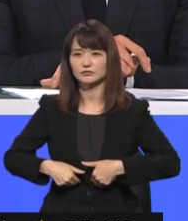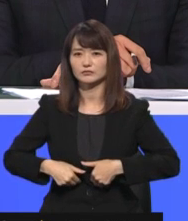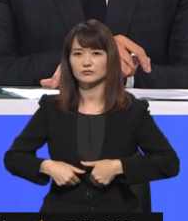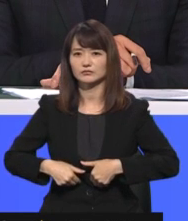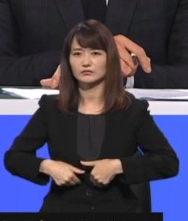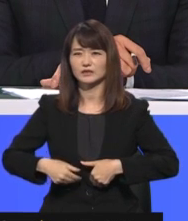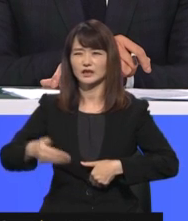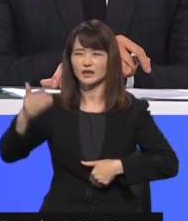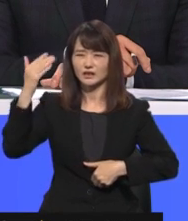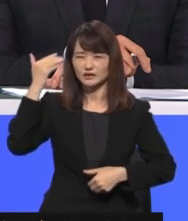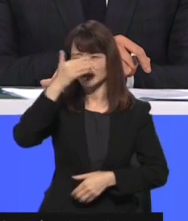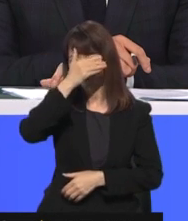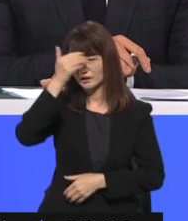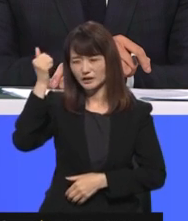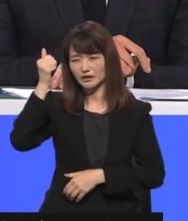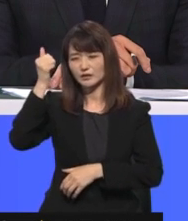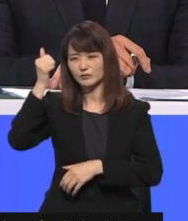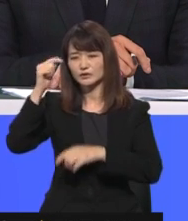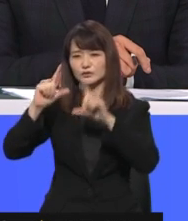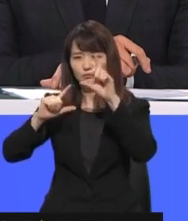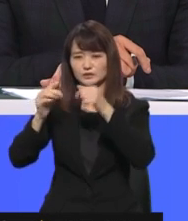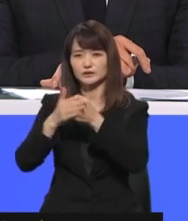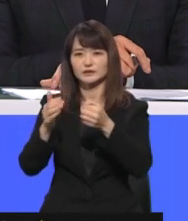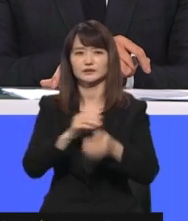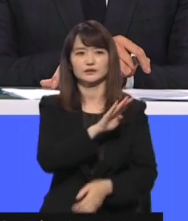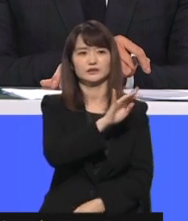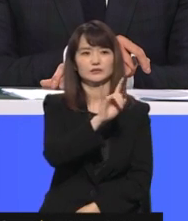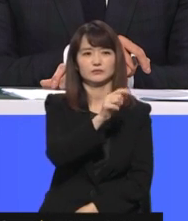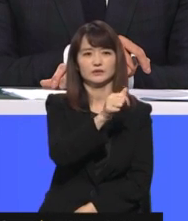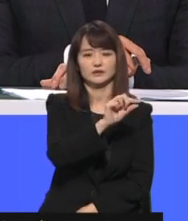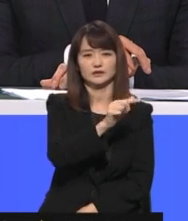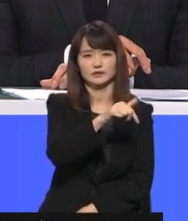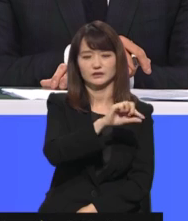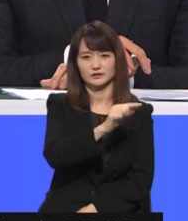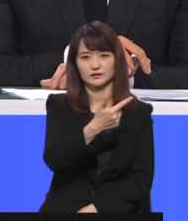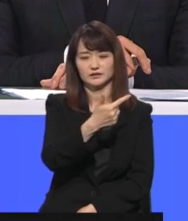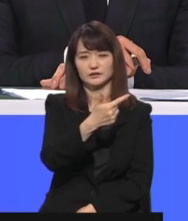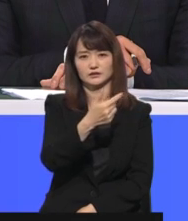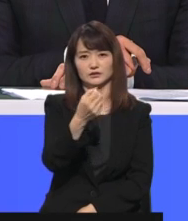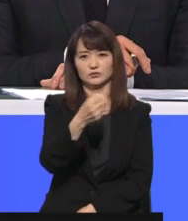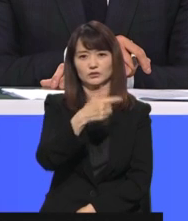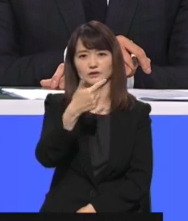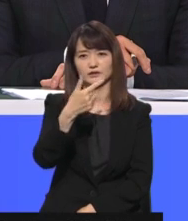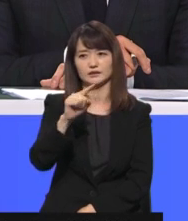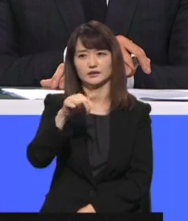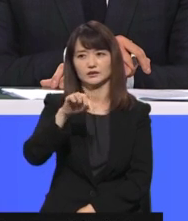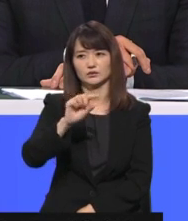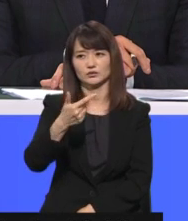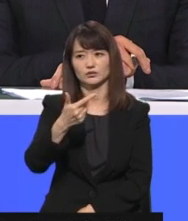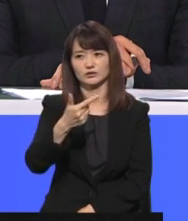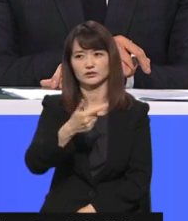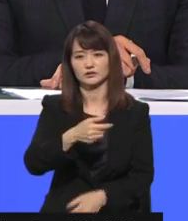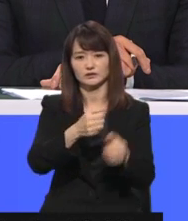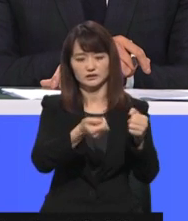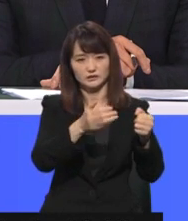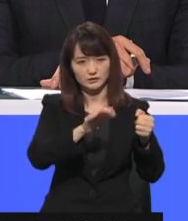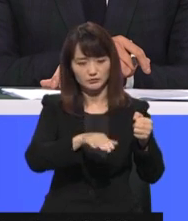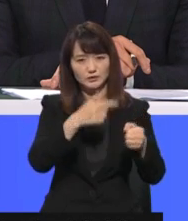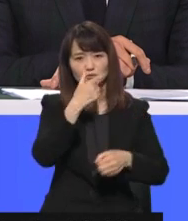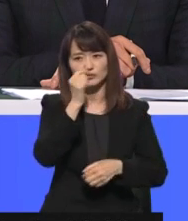어서 그러면서 배현진 나경원 씨가 있지만 왠지 좀 부족하고 김건희 여사 로 도